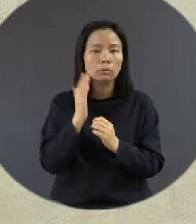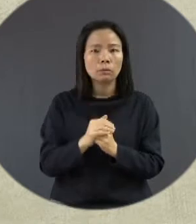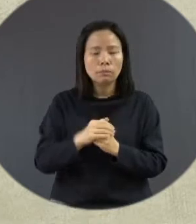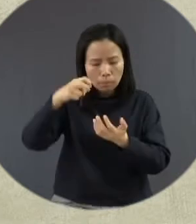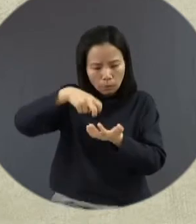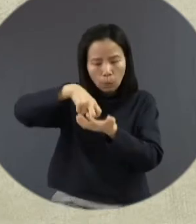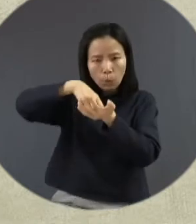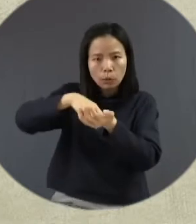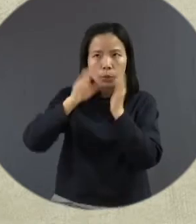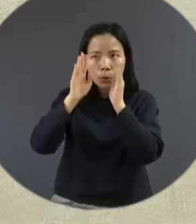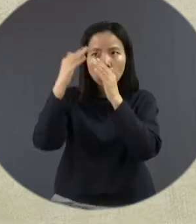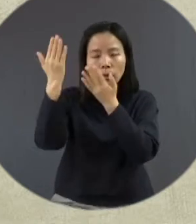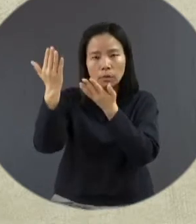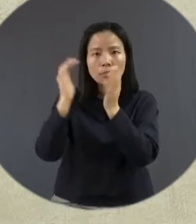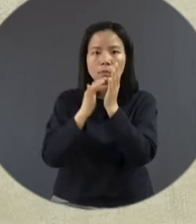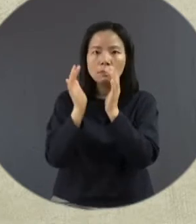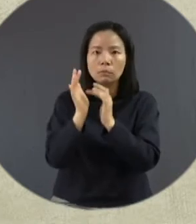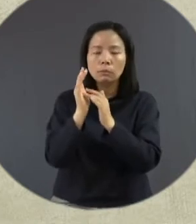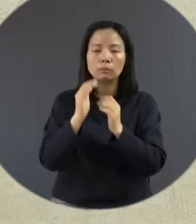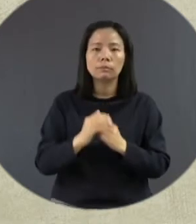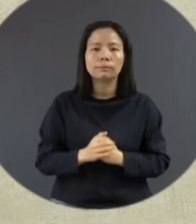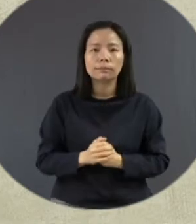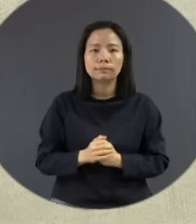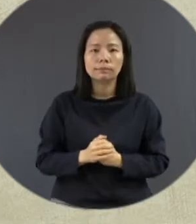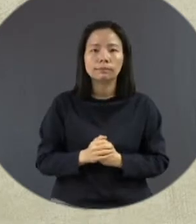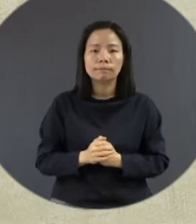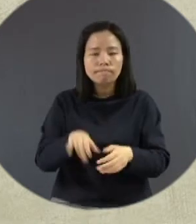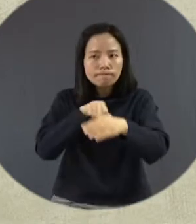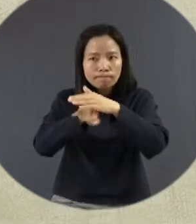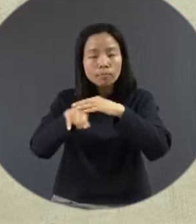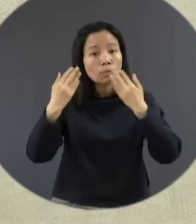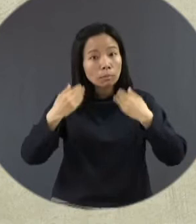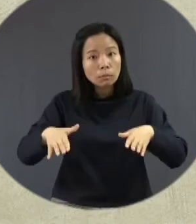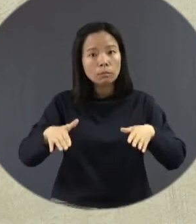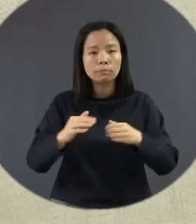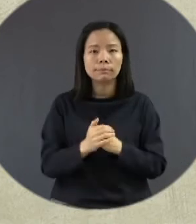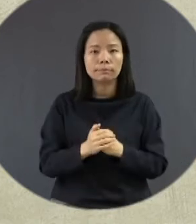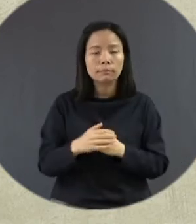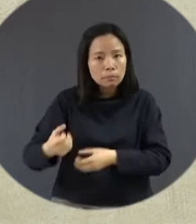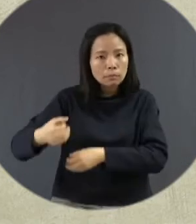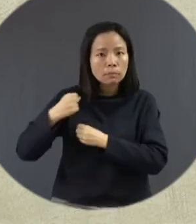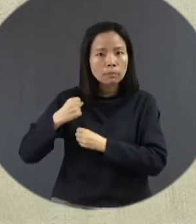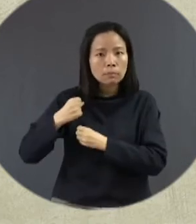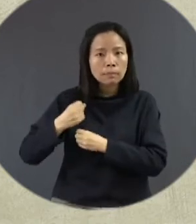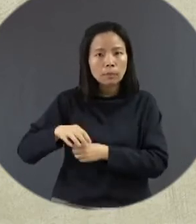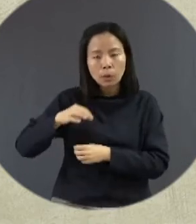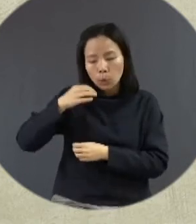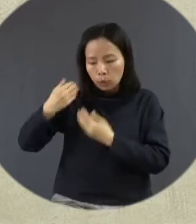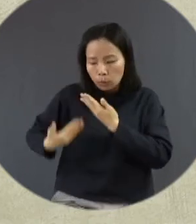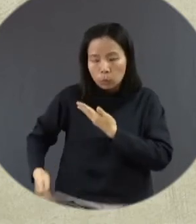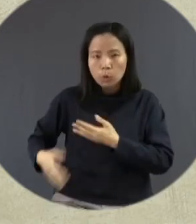着向他行礼，戏弄记笔。他们就把紫袍脱